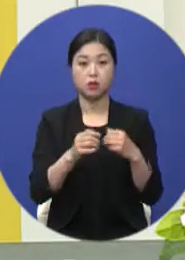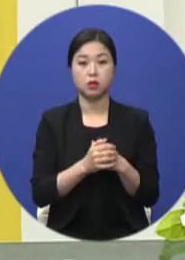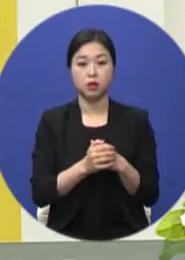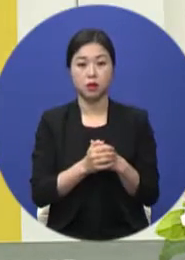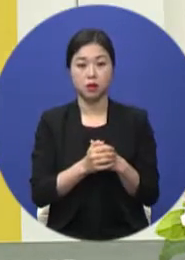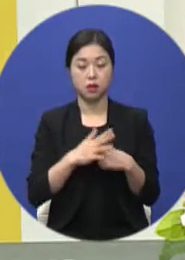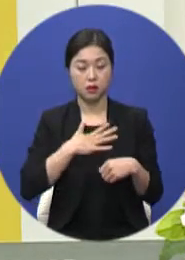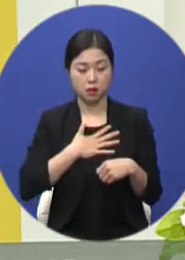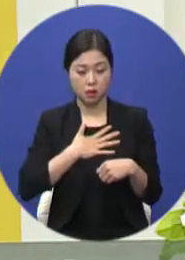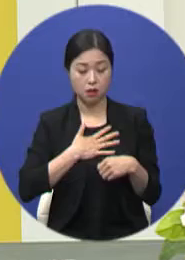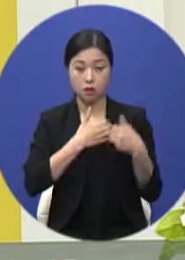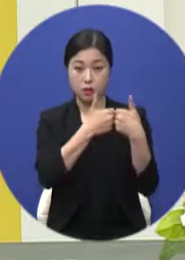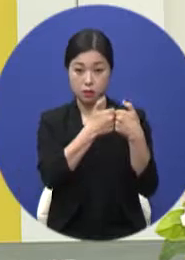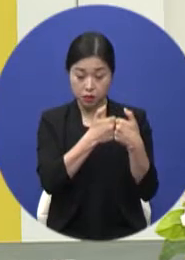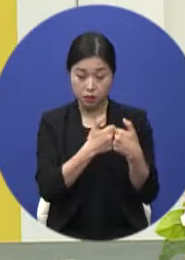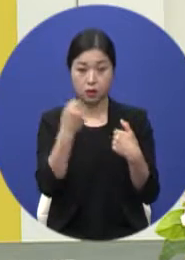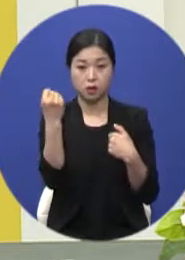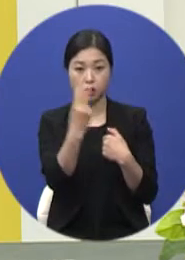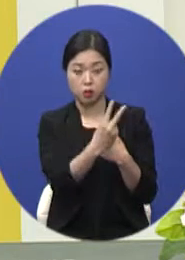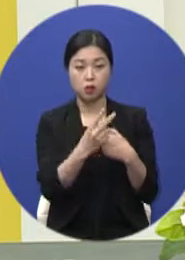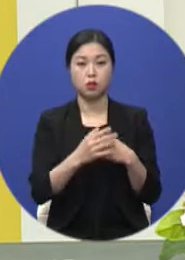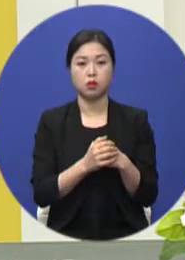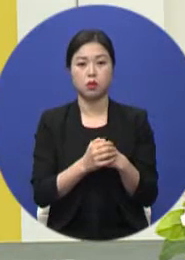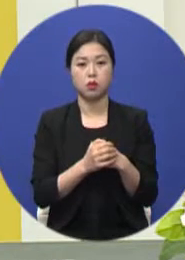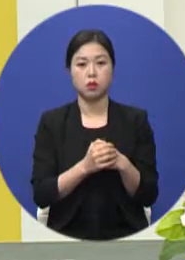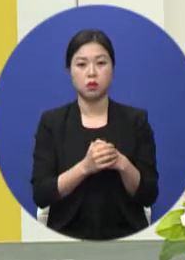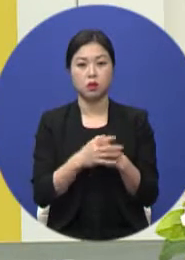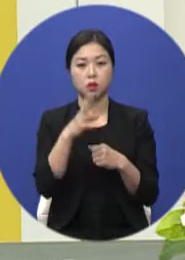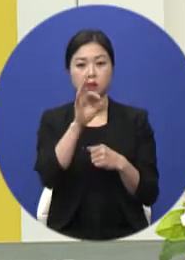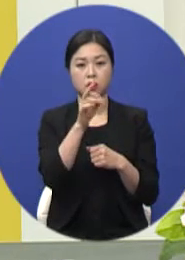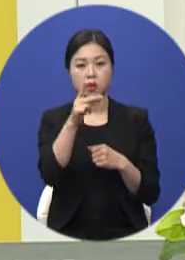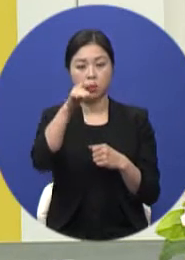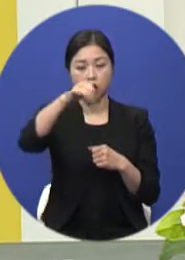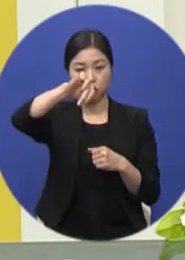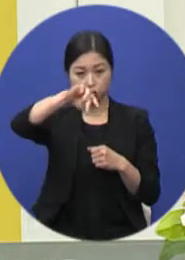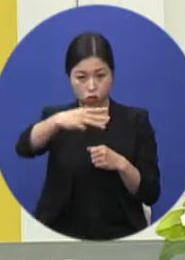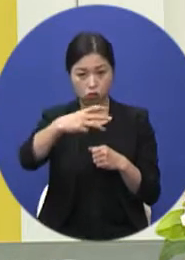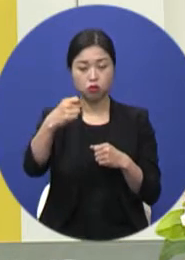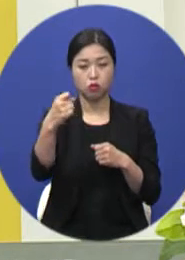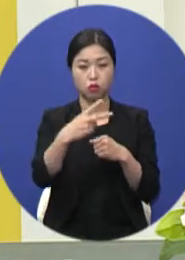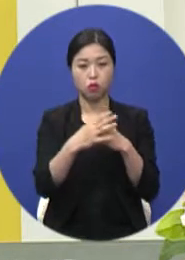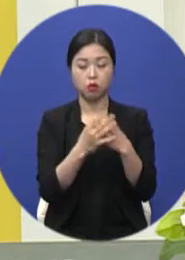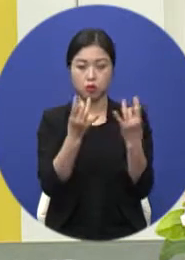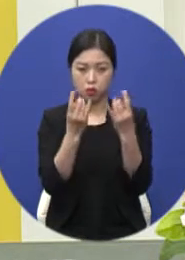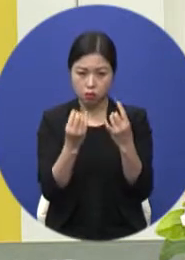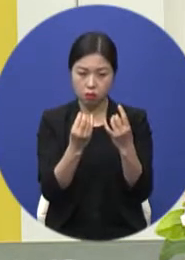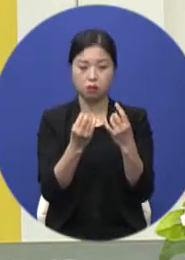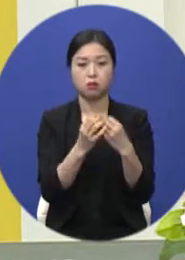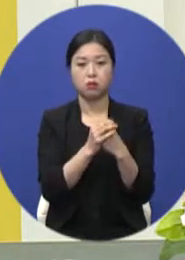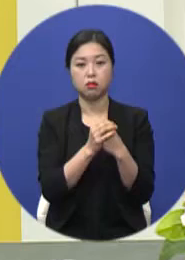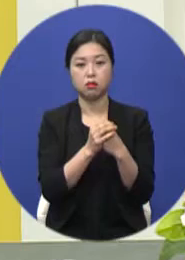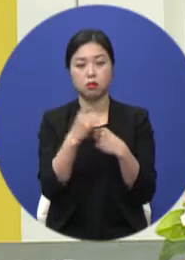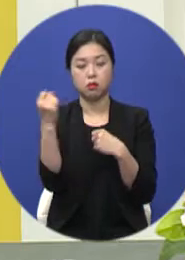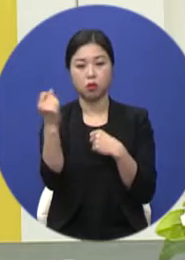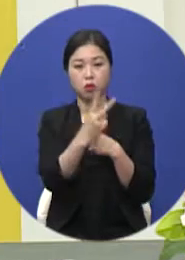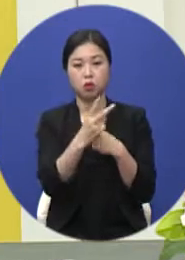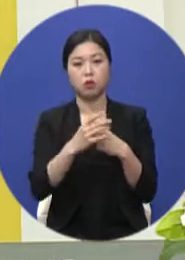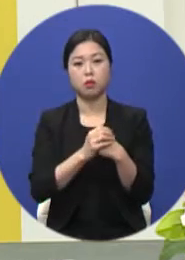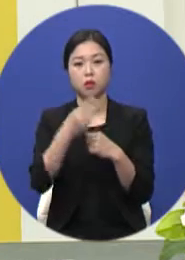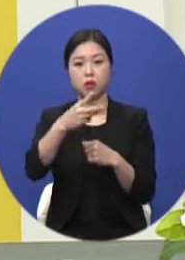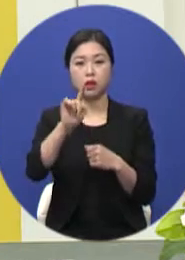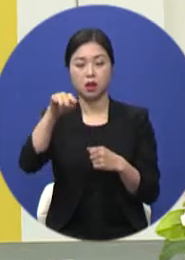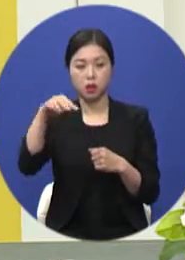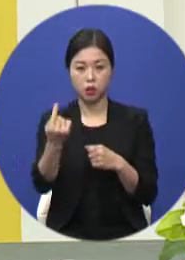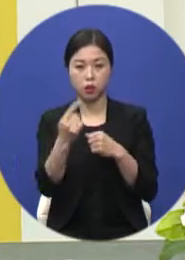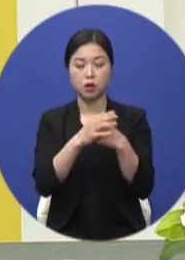역술상담, 타로상담 뭐 다 해드리고 있습니다. 그리고 우리가 이제 돈을 받고 할 수 없는 상담 중에 여러 가지가 있지만 의학적인